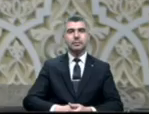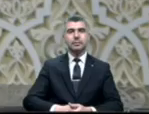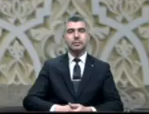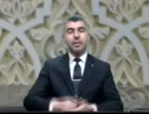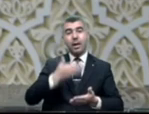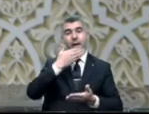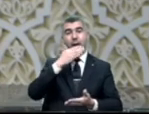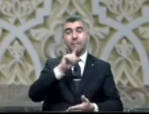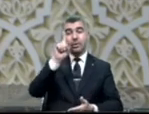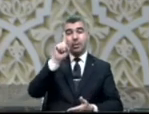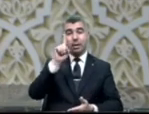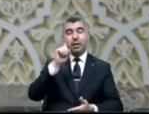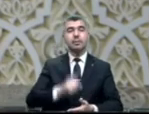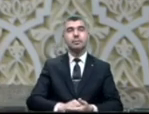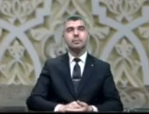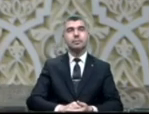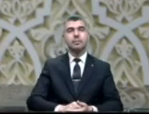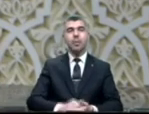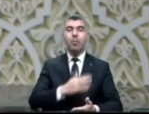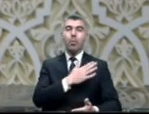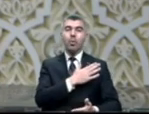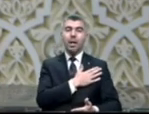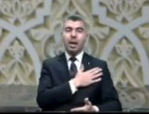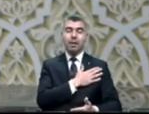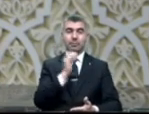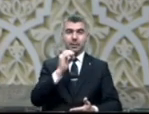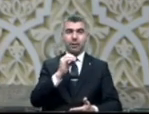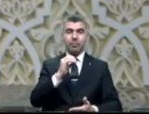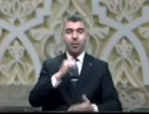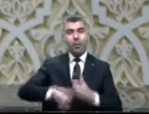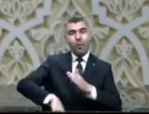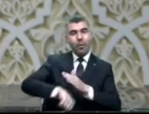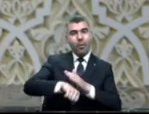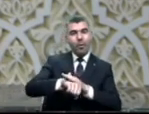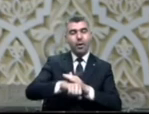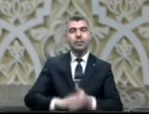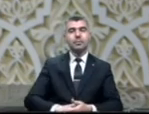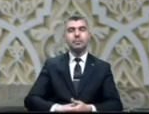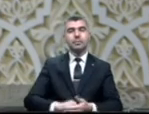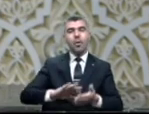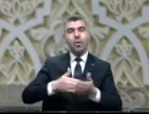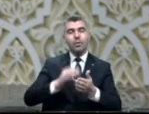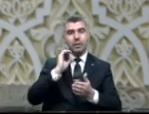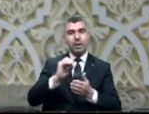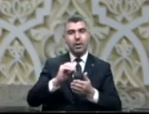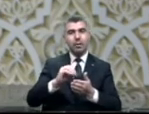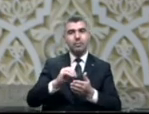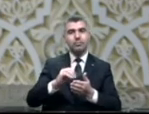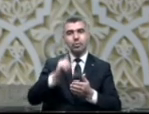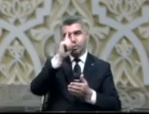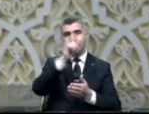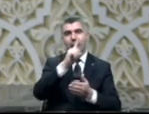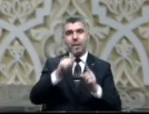إذن الحمد لله الذي مكن منتخبنا العملاق فاكتمل به عقد وعقد المربع